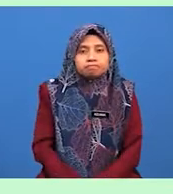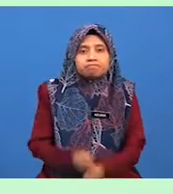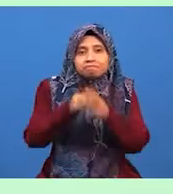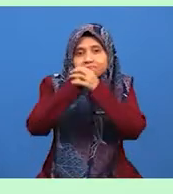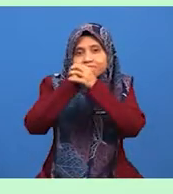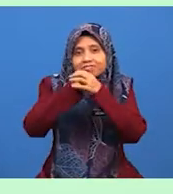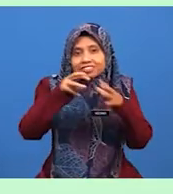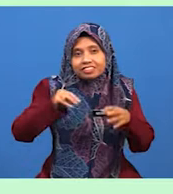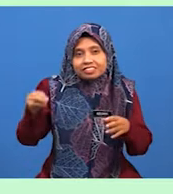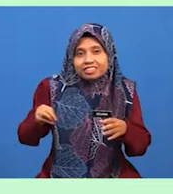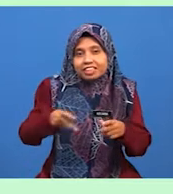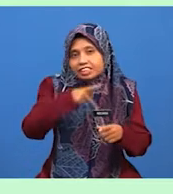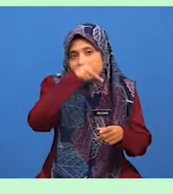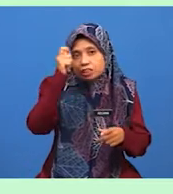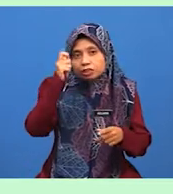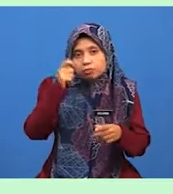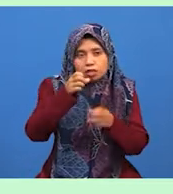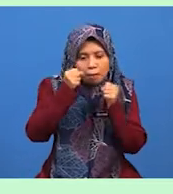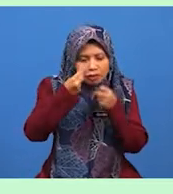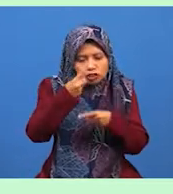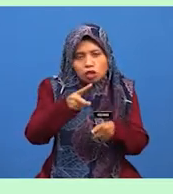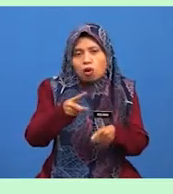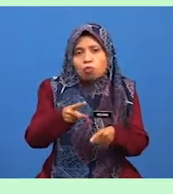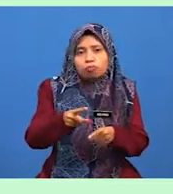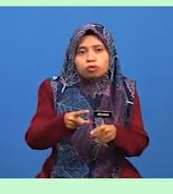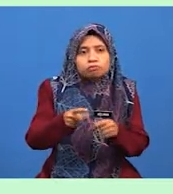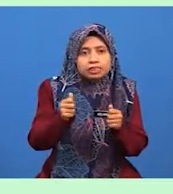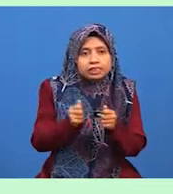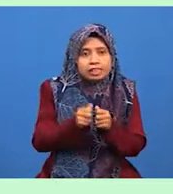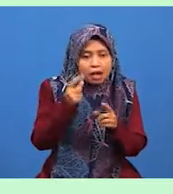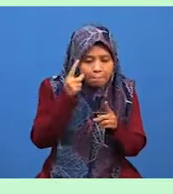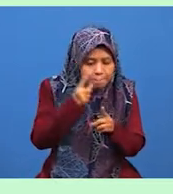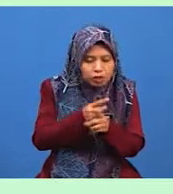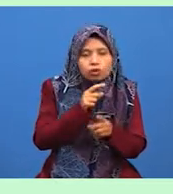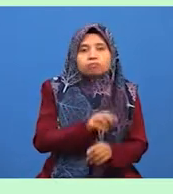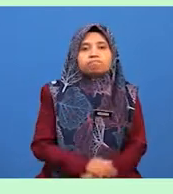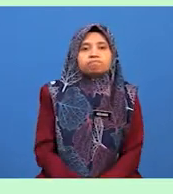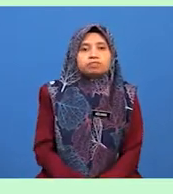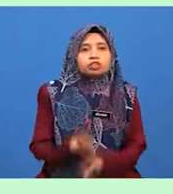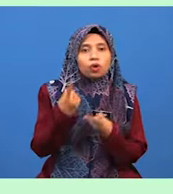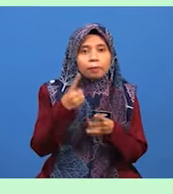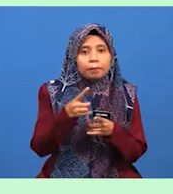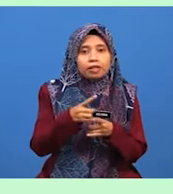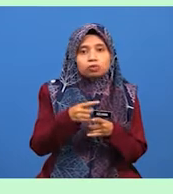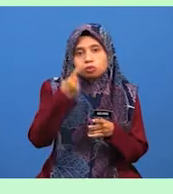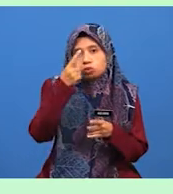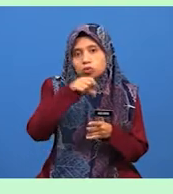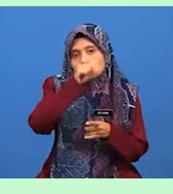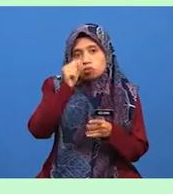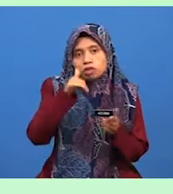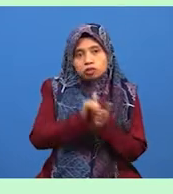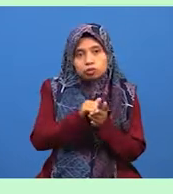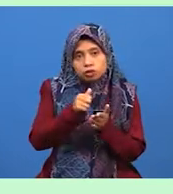Tahniah murid-murid kerana dapat menjawab soalan berikut dengan tepat. Jawapan bagi soalan